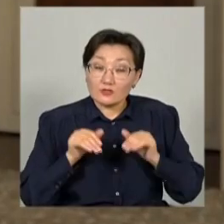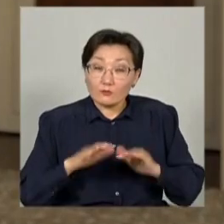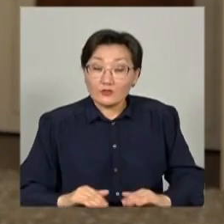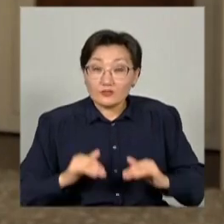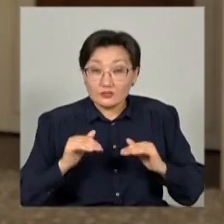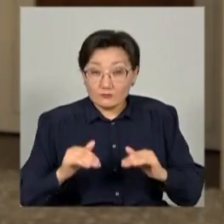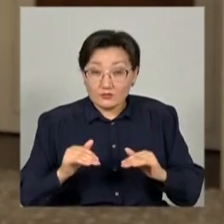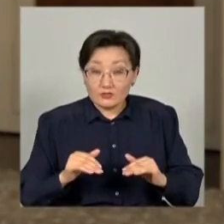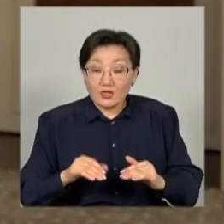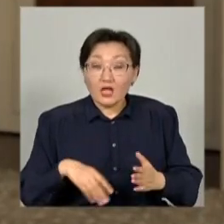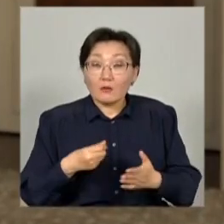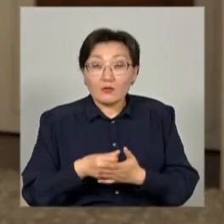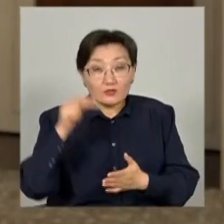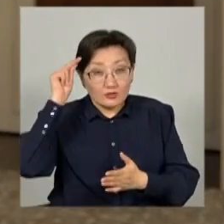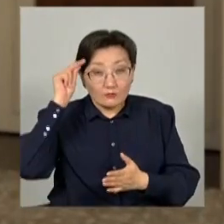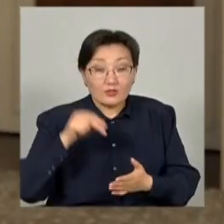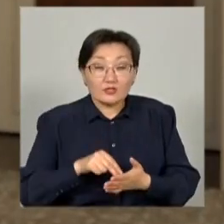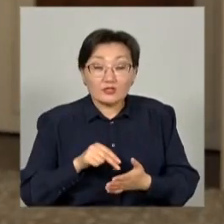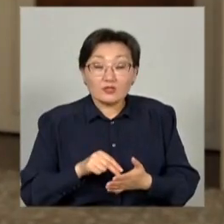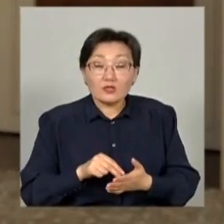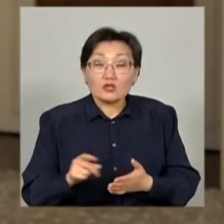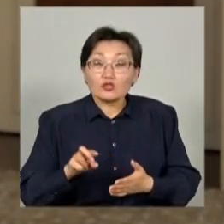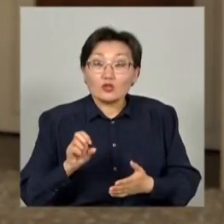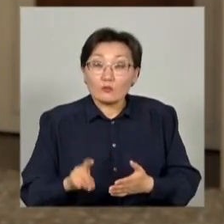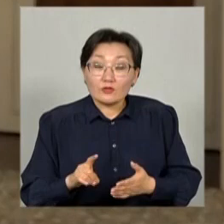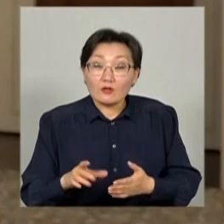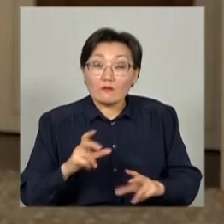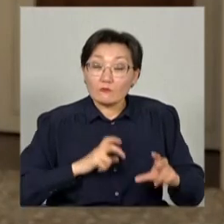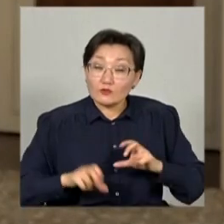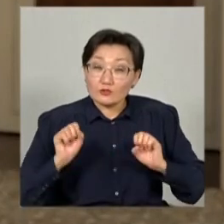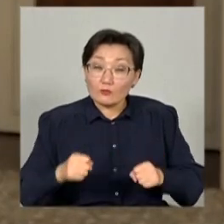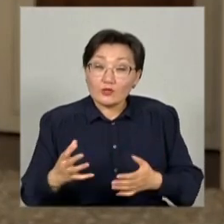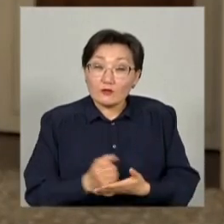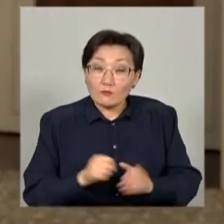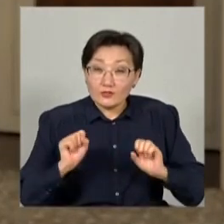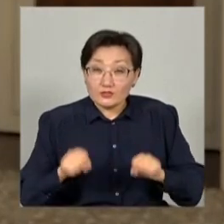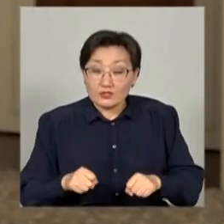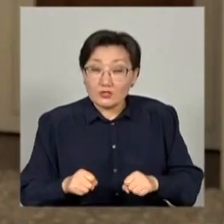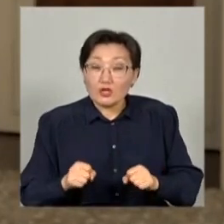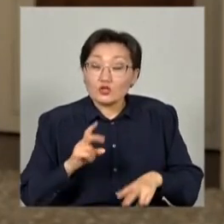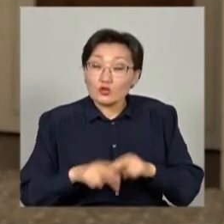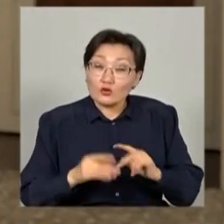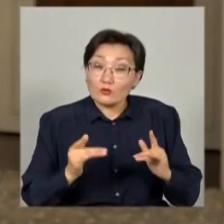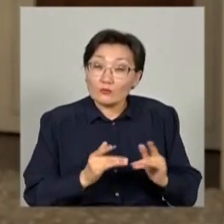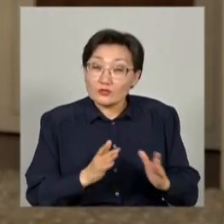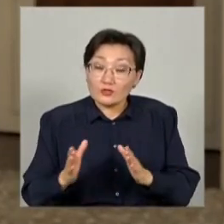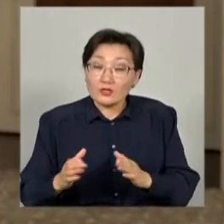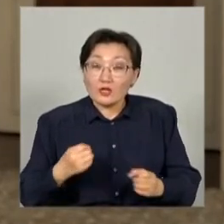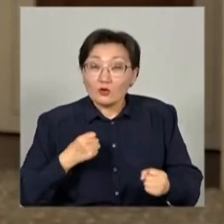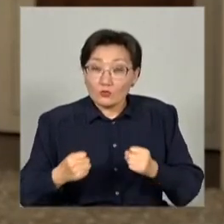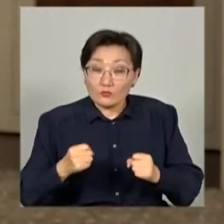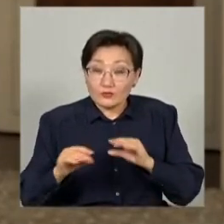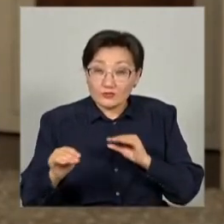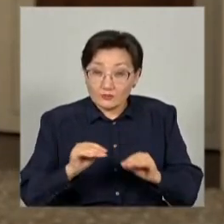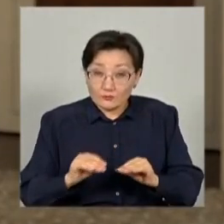повысить оплату, стоимость гранта для того, чтобы вузы могли получить возможность строить общежитие, укреплять материальную базу,